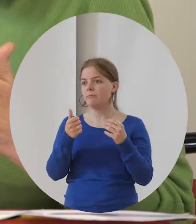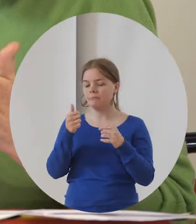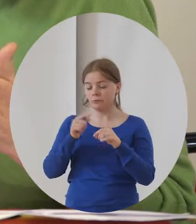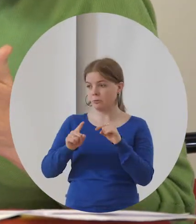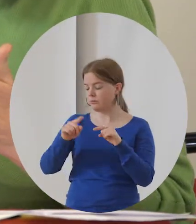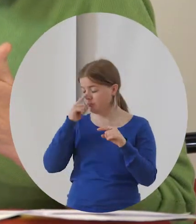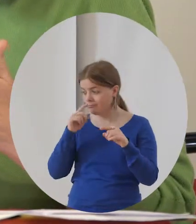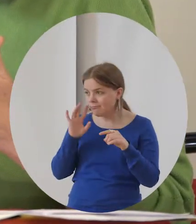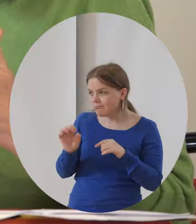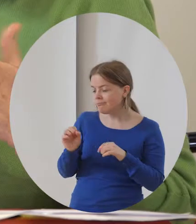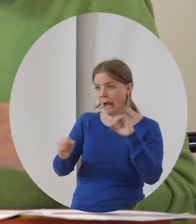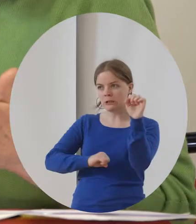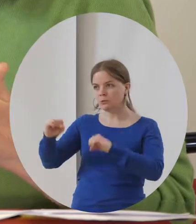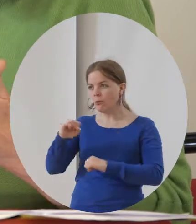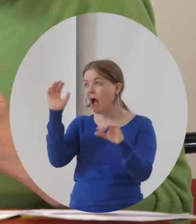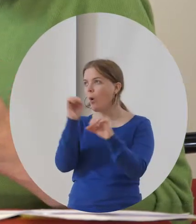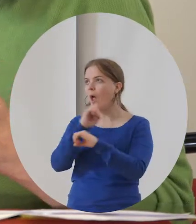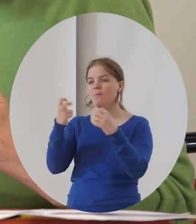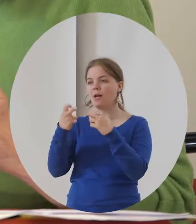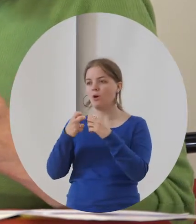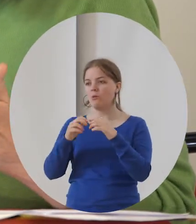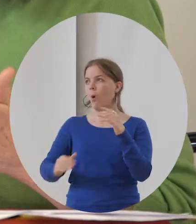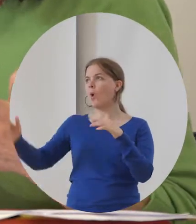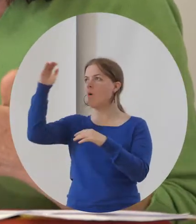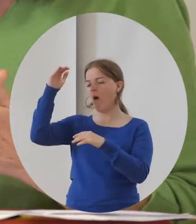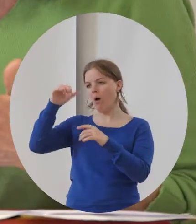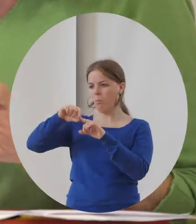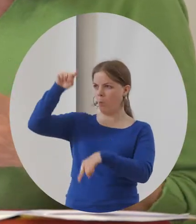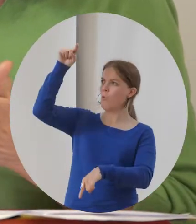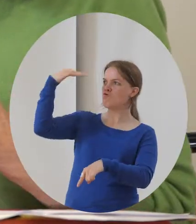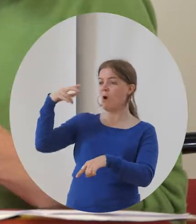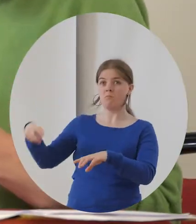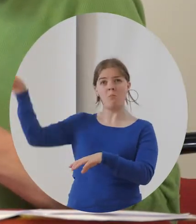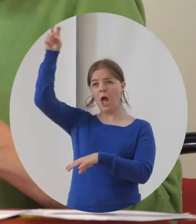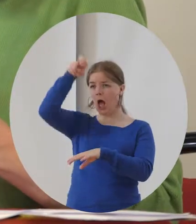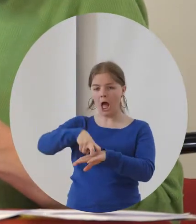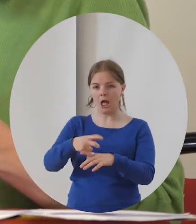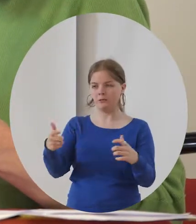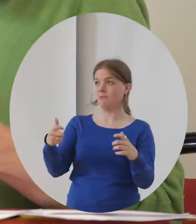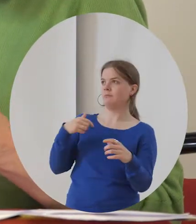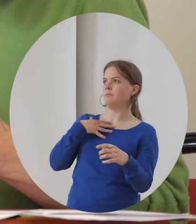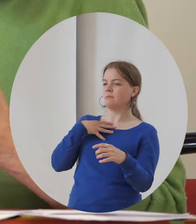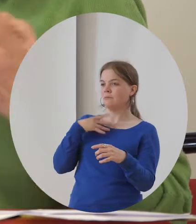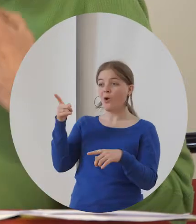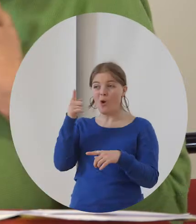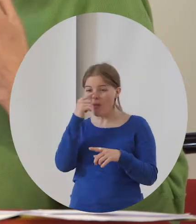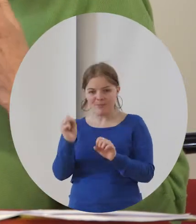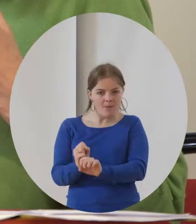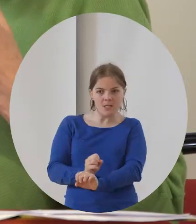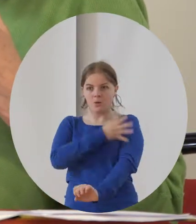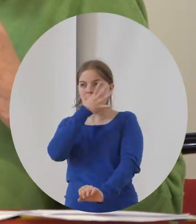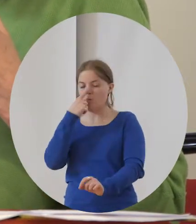prouesses incroyables, qui vont sauter de hauteur pas normale, qui vont... chercher des